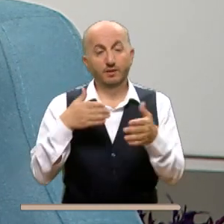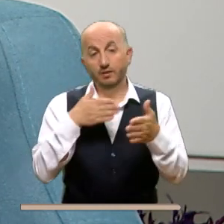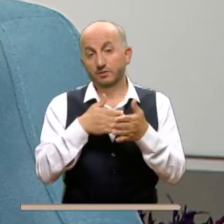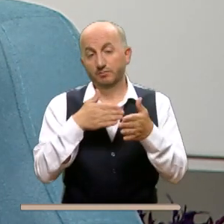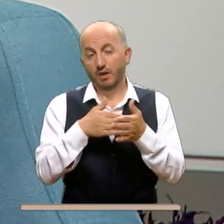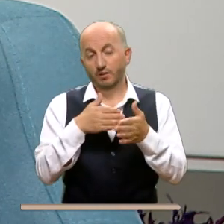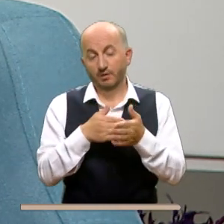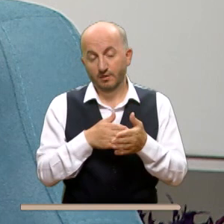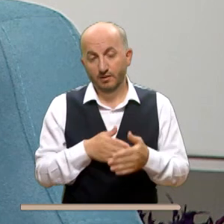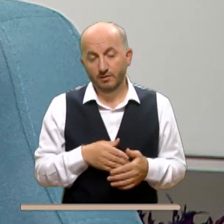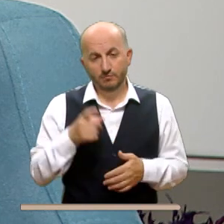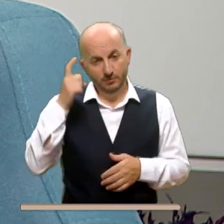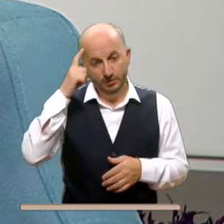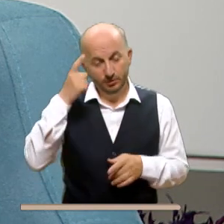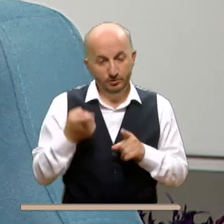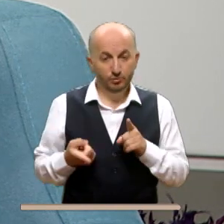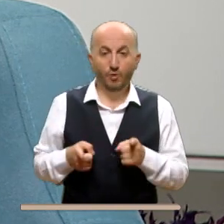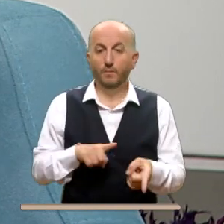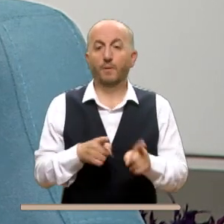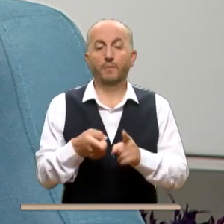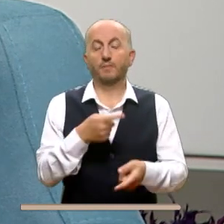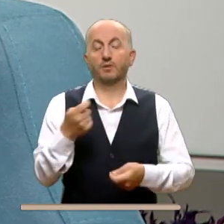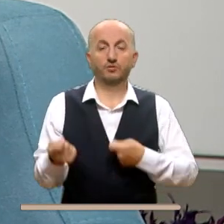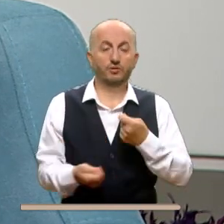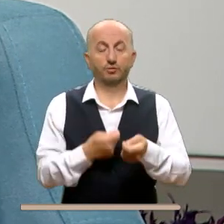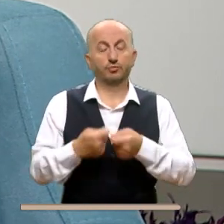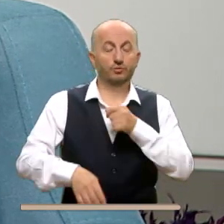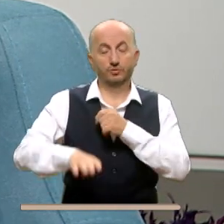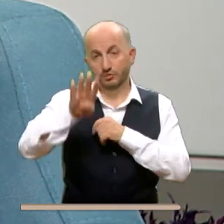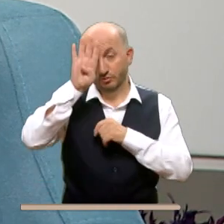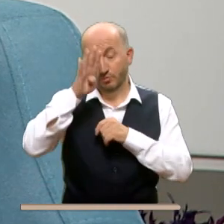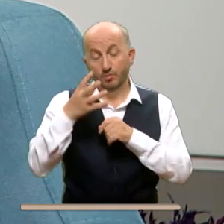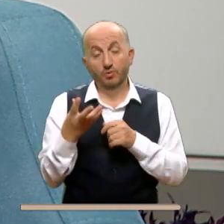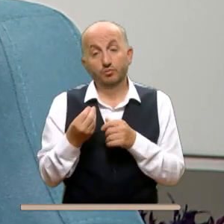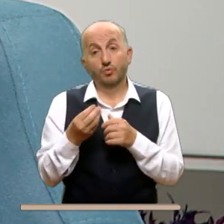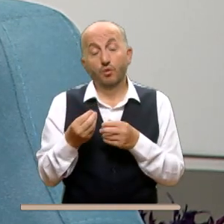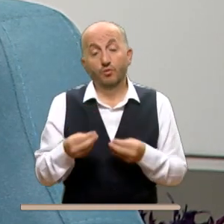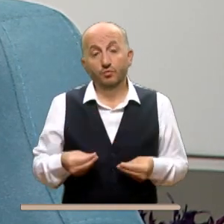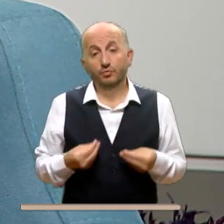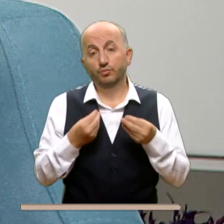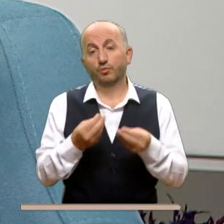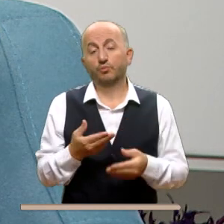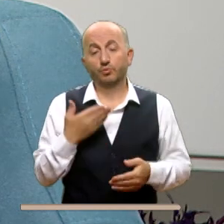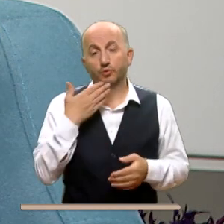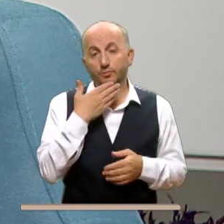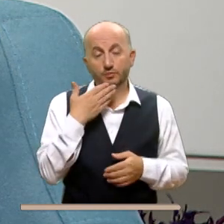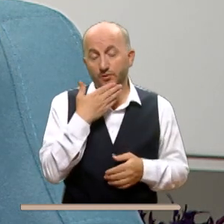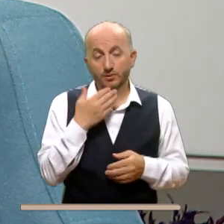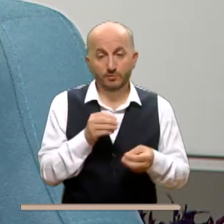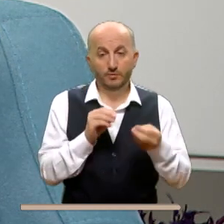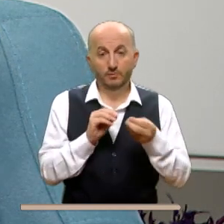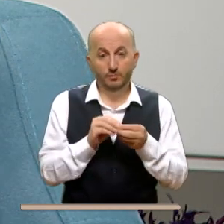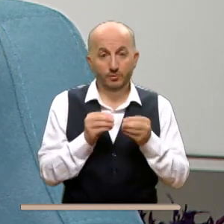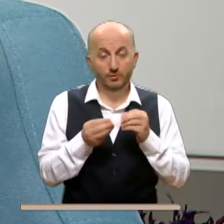nezaretinde bilinçli yönlendirmeye çalışıyoruz. İstanbul'un bu kadar çok sunduğu imkanlarda bir sıkıntısı